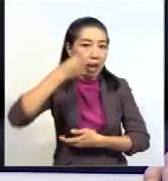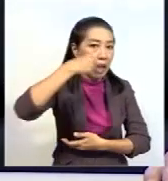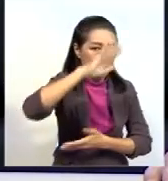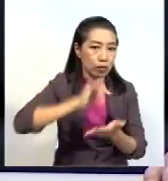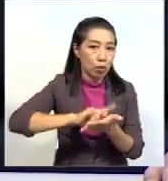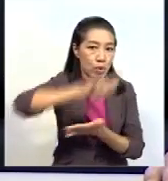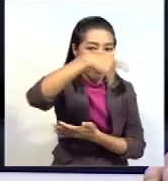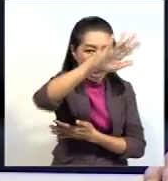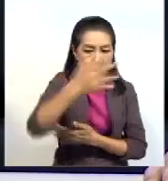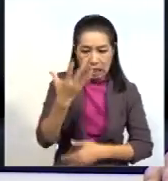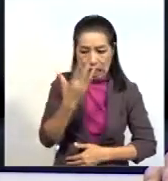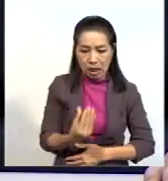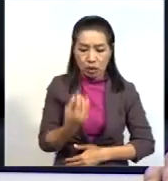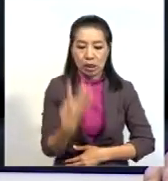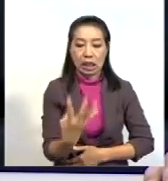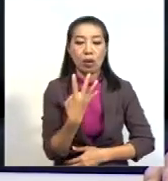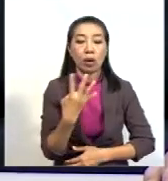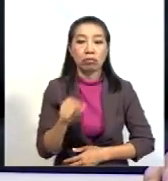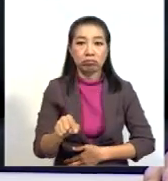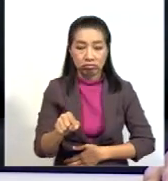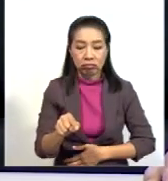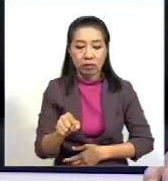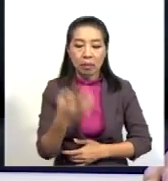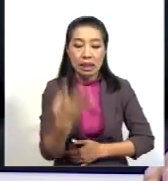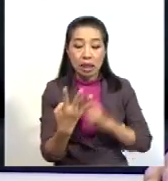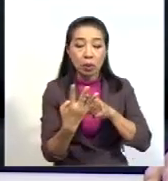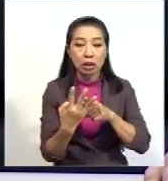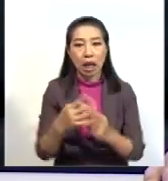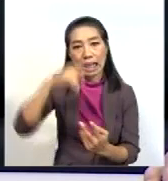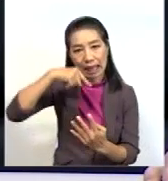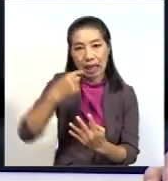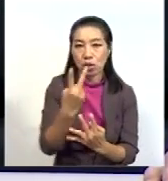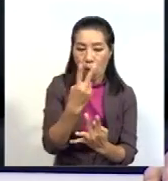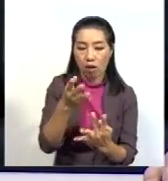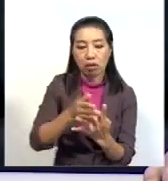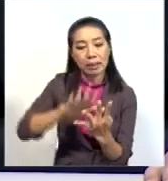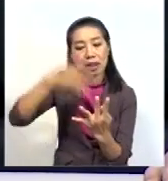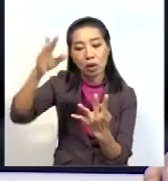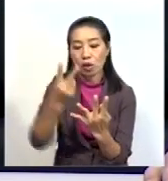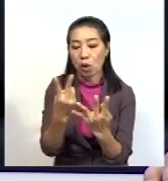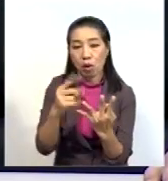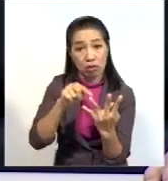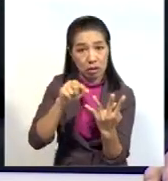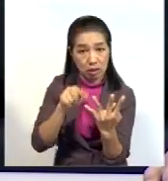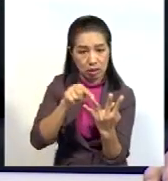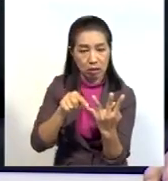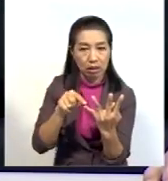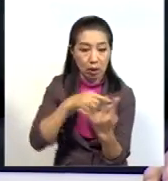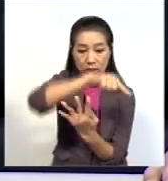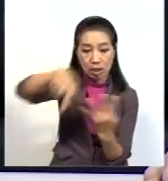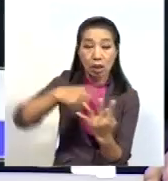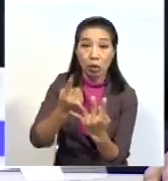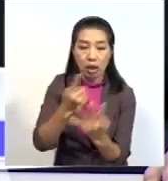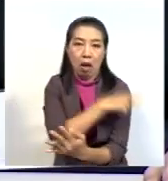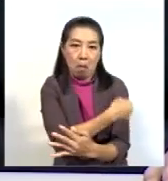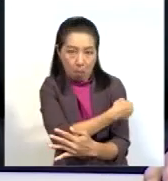หลือค้างอยู่ในประเทศอยู่ประมาณ4คนนะครับก็จะเป็นคนไทย2คนแล้วก็ต่างชาติ2คนนะครับต่างชาติเนี่ยทั้ง4คนนี้ได้รับ